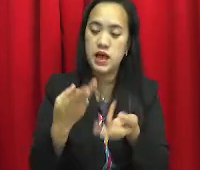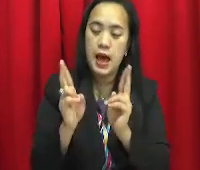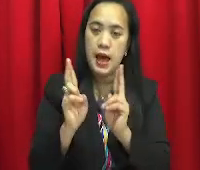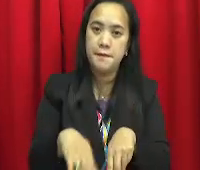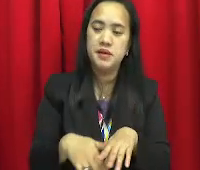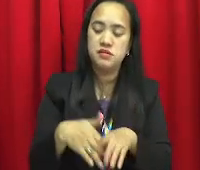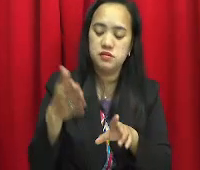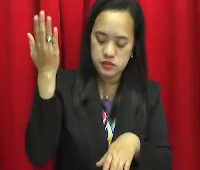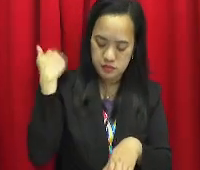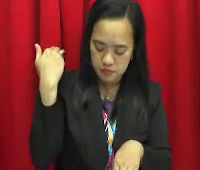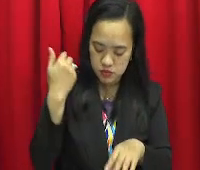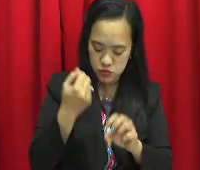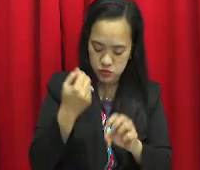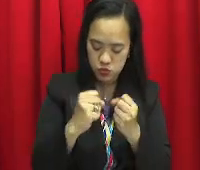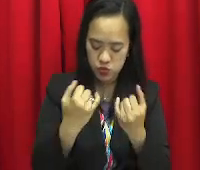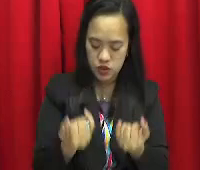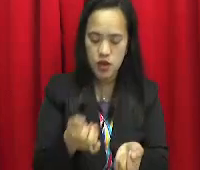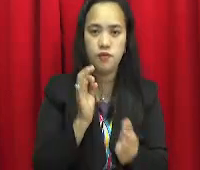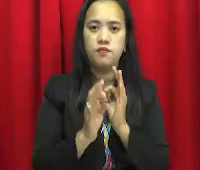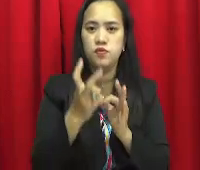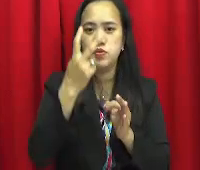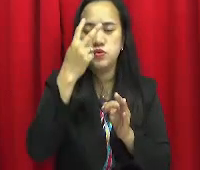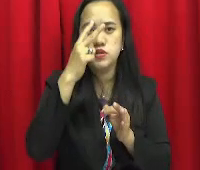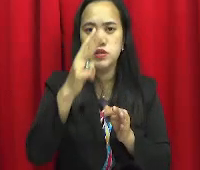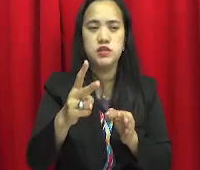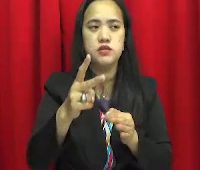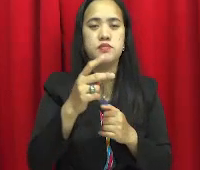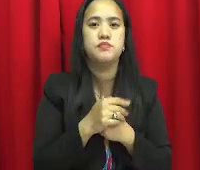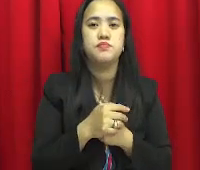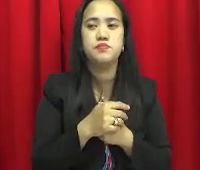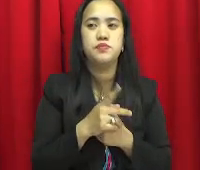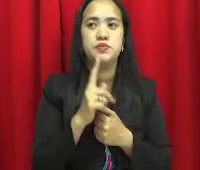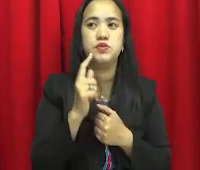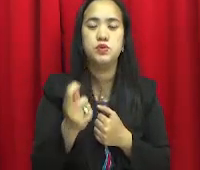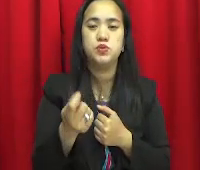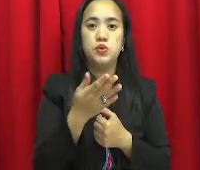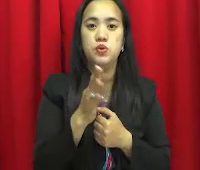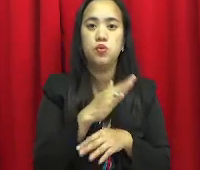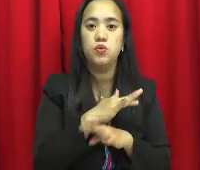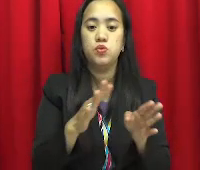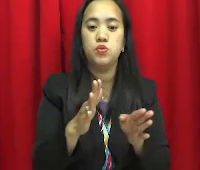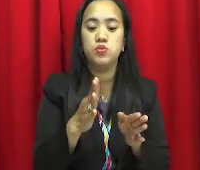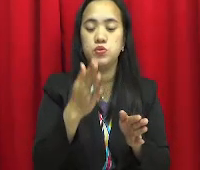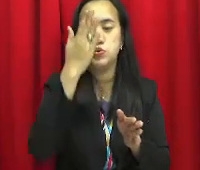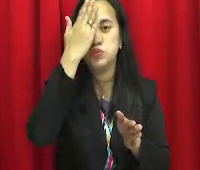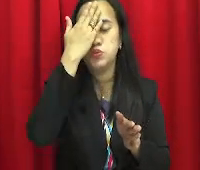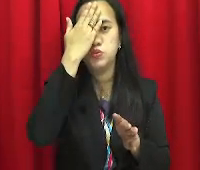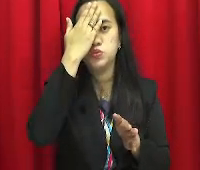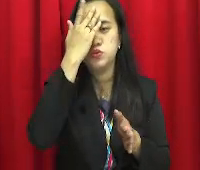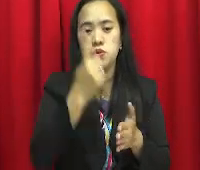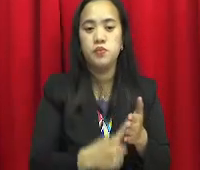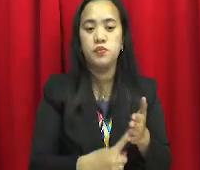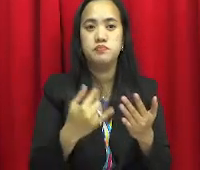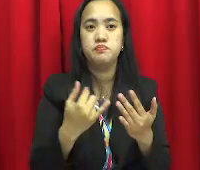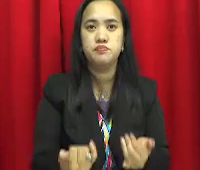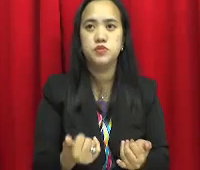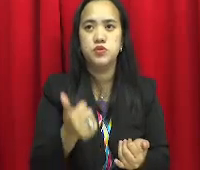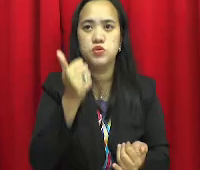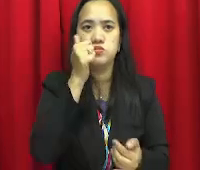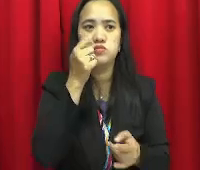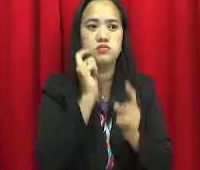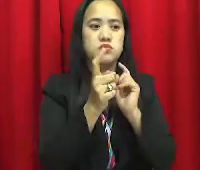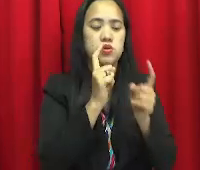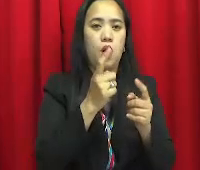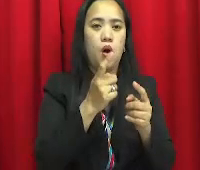pag nagalit kayo ngayon, hindi niyo na dinidiscuss yung pinag-awayan niyo ngayon, kundi ang dinidiscuss niyo yung pinag-awayan niyo kahapon.